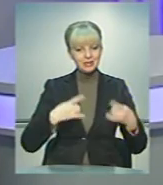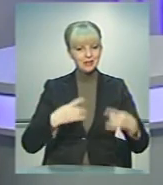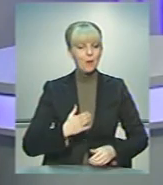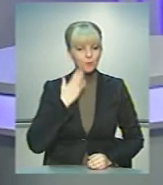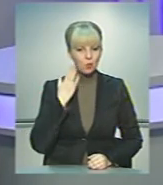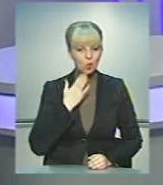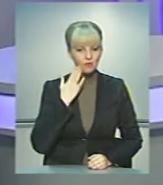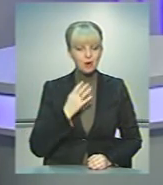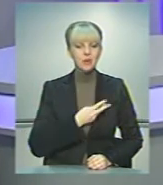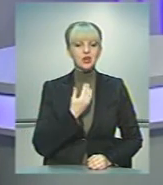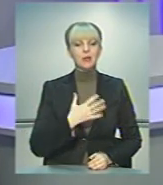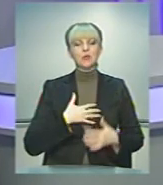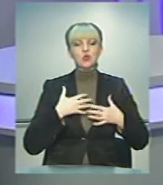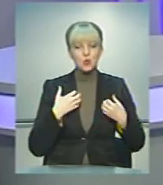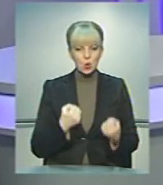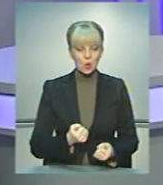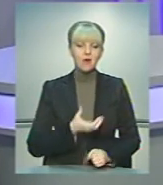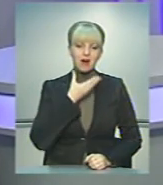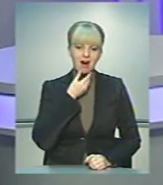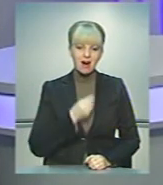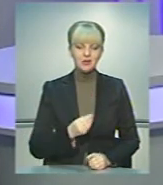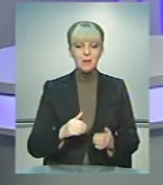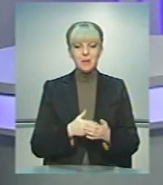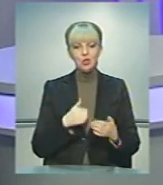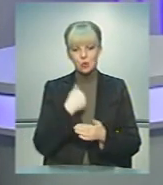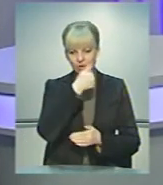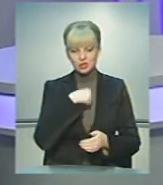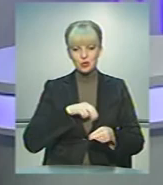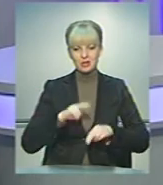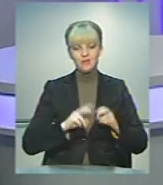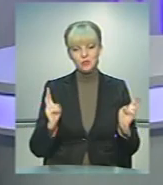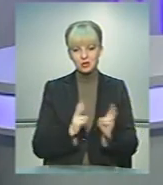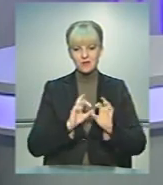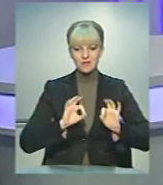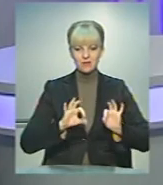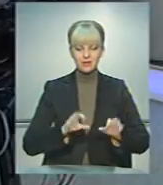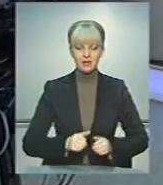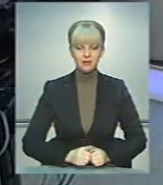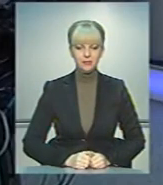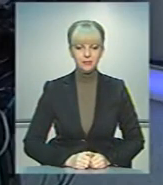телеканалом «Буковина». Бажаємо вам здоров'я і гарного передноворічного настрою. Зустрінемось в ефірі.